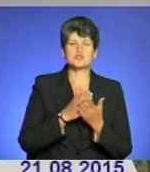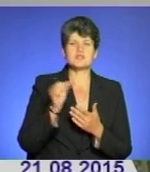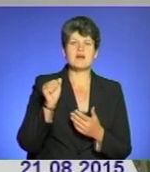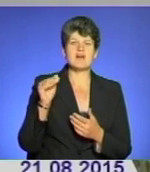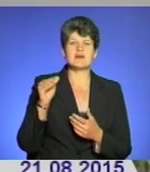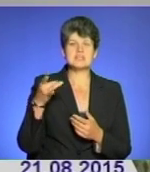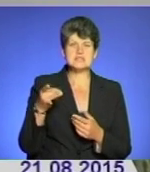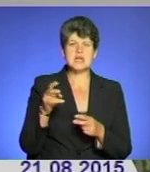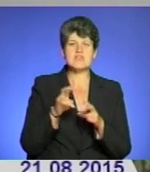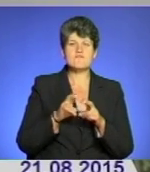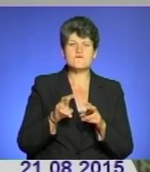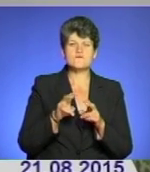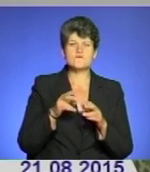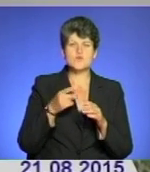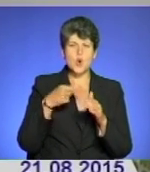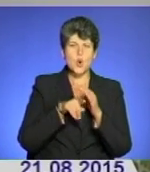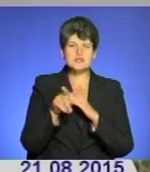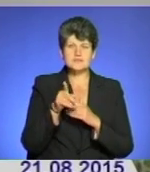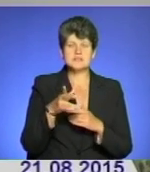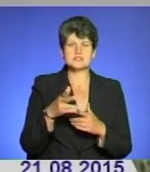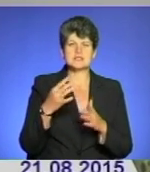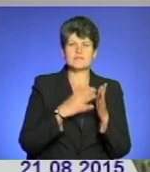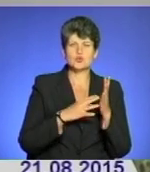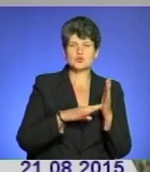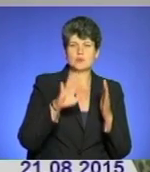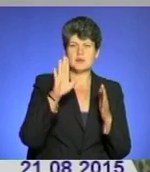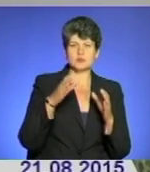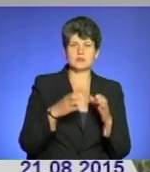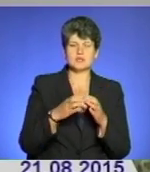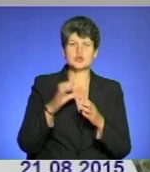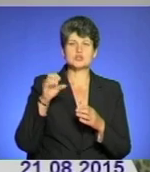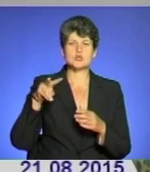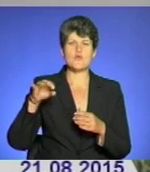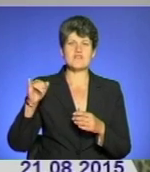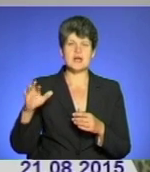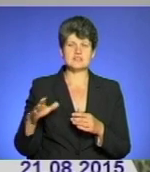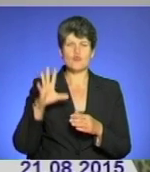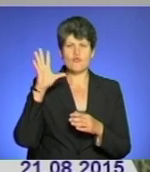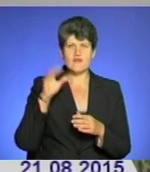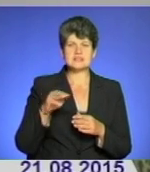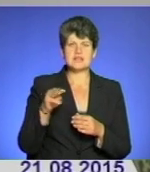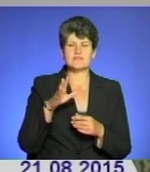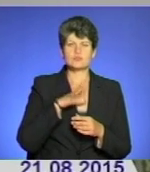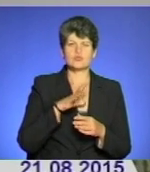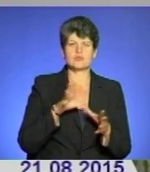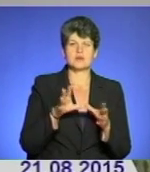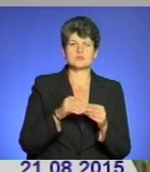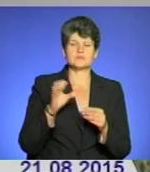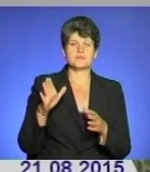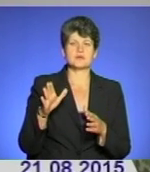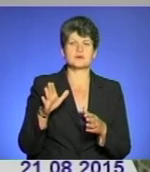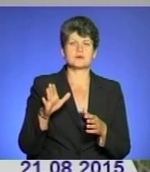в розвідці. Весь травень я був з 95-ю бригадою під Слов'янськом. Весь червень я був з